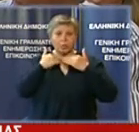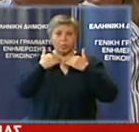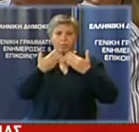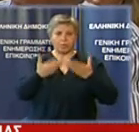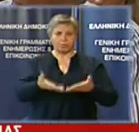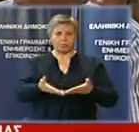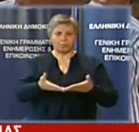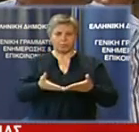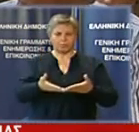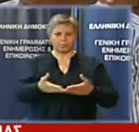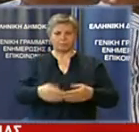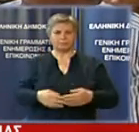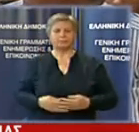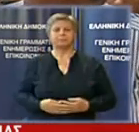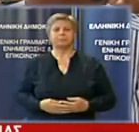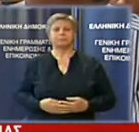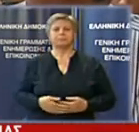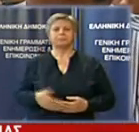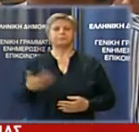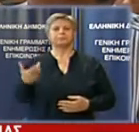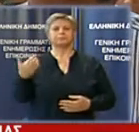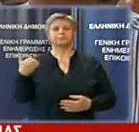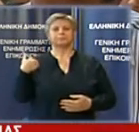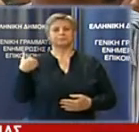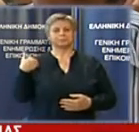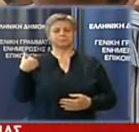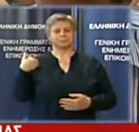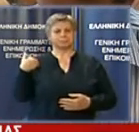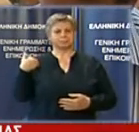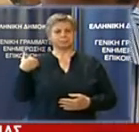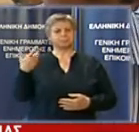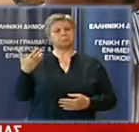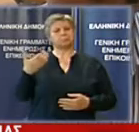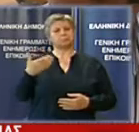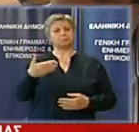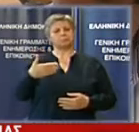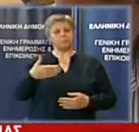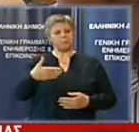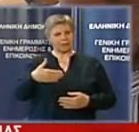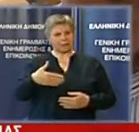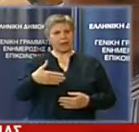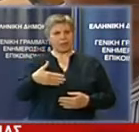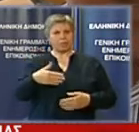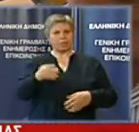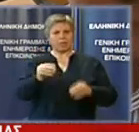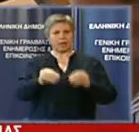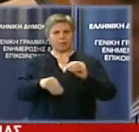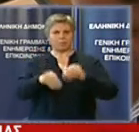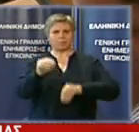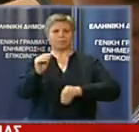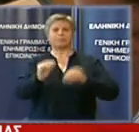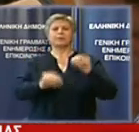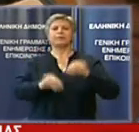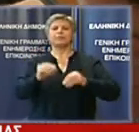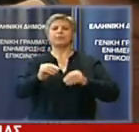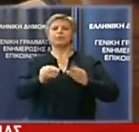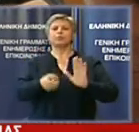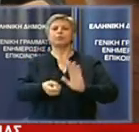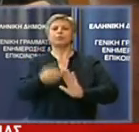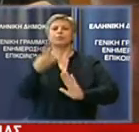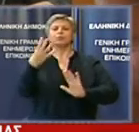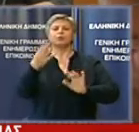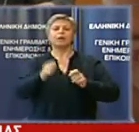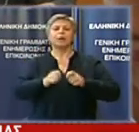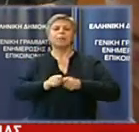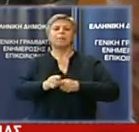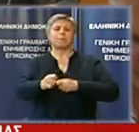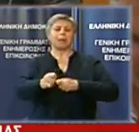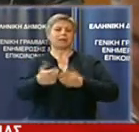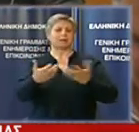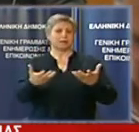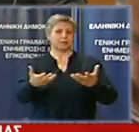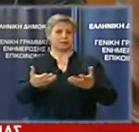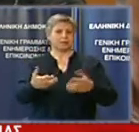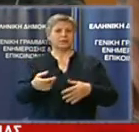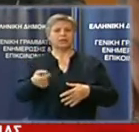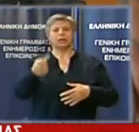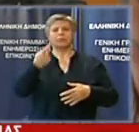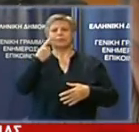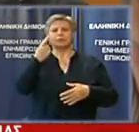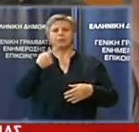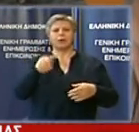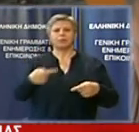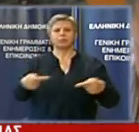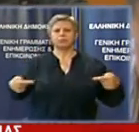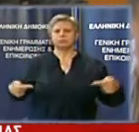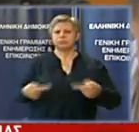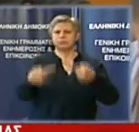Εν ώψη της ψήφισης των νέων προαπαιτούμενων παρατηρούμε μια κλιμάκωση στην αντιπαράθεση με την